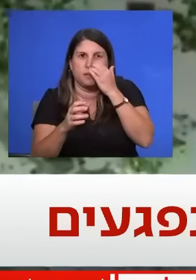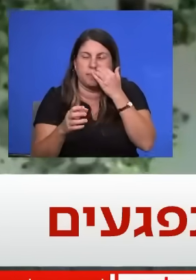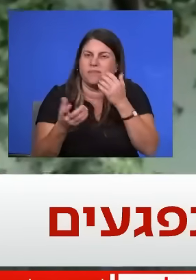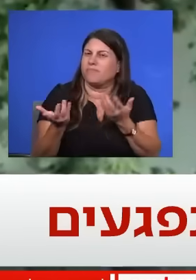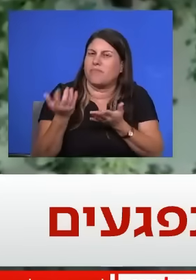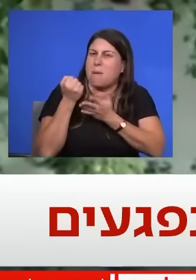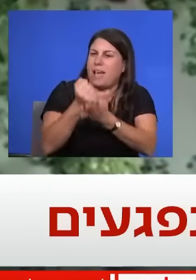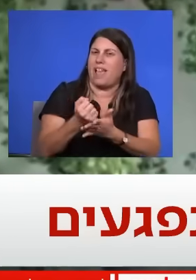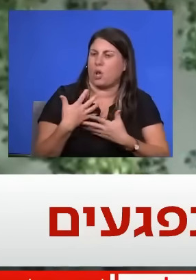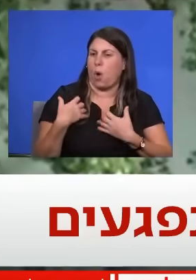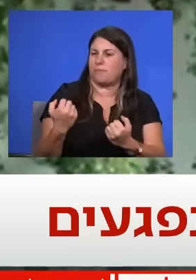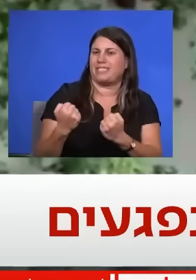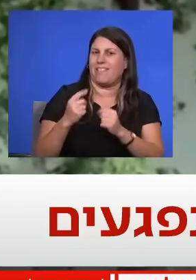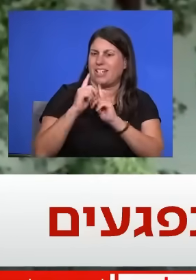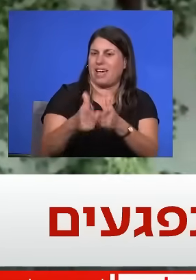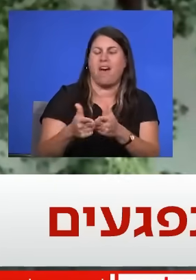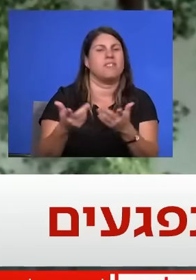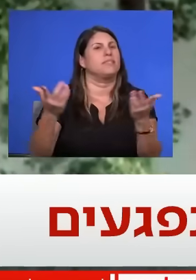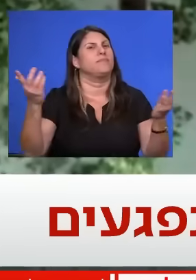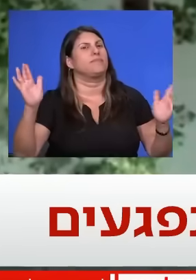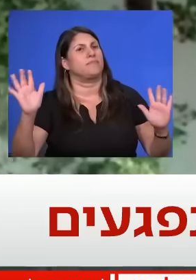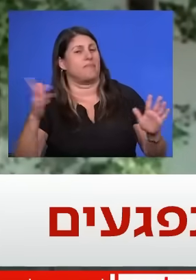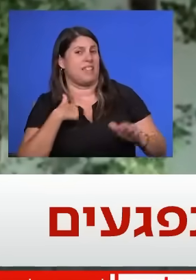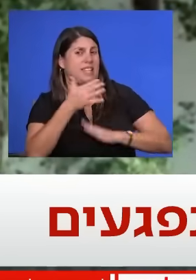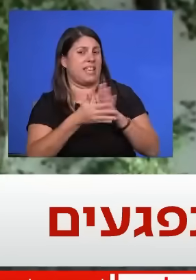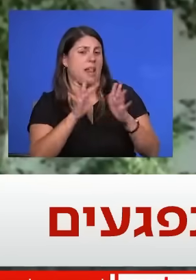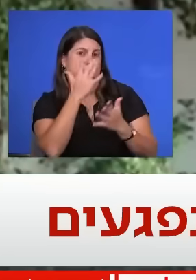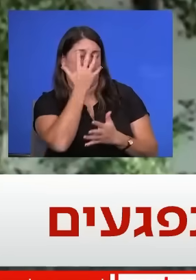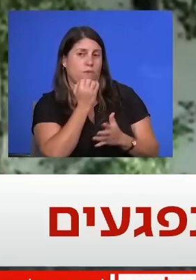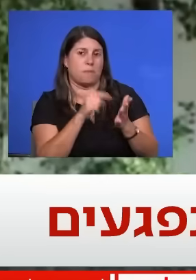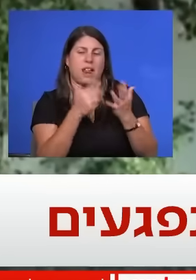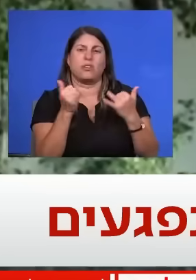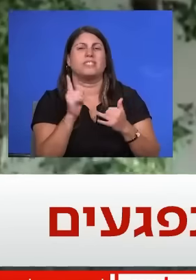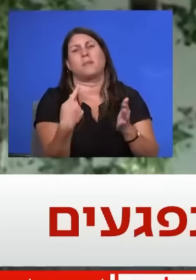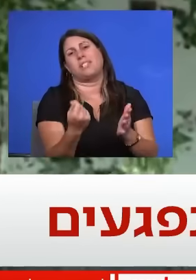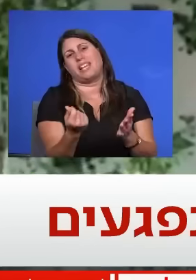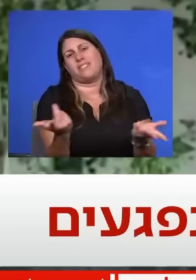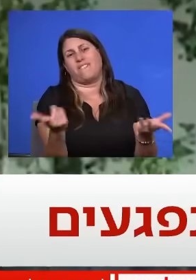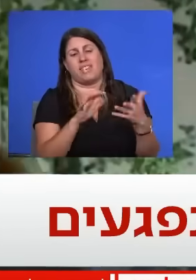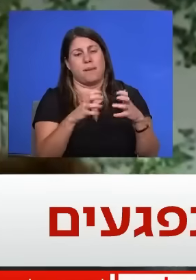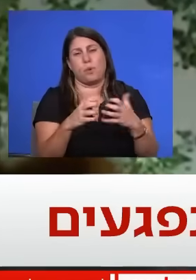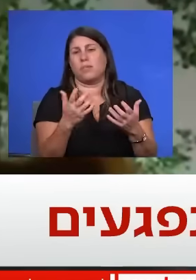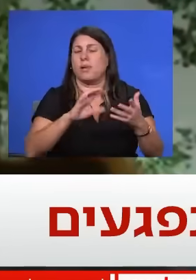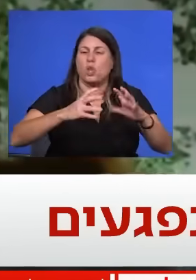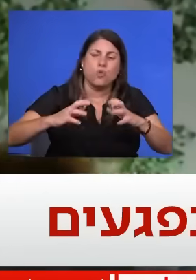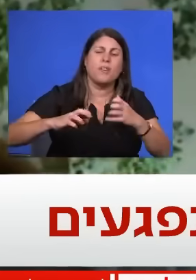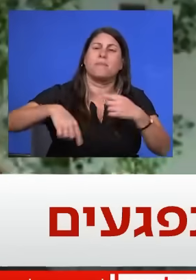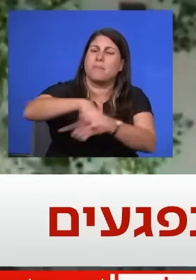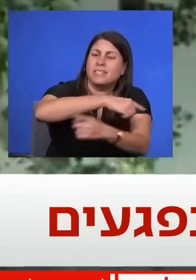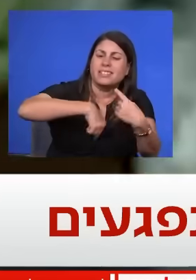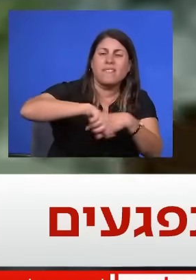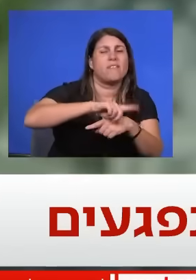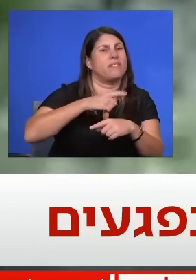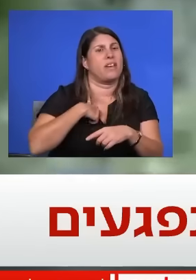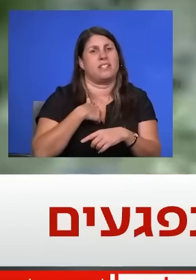בקרב? לא, אבל אני אגיד לך למה זה עצוב, כי הם צריכים עכשיו את הכסף הזה. הקיבוצים האלה והיישובים גם מסביב. אני קודם כל מרכין ראש בפני